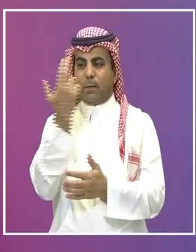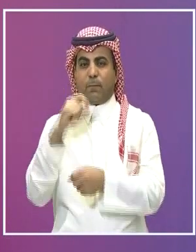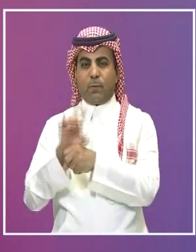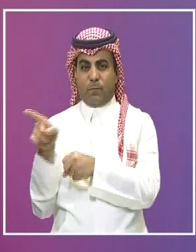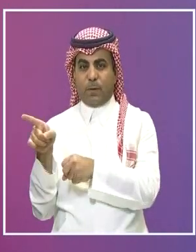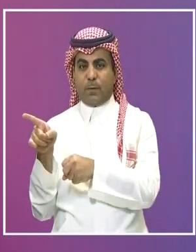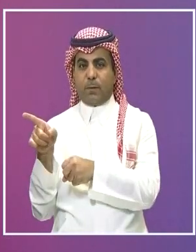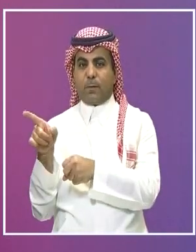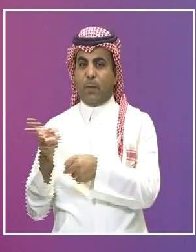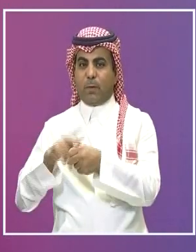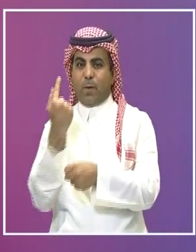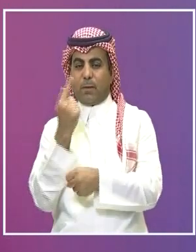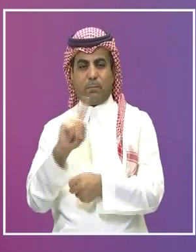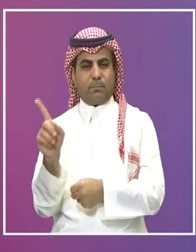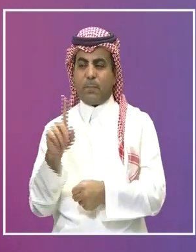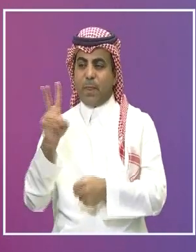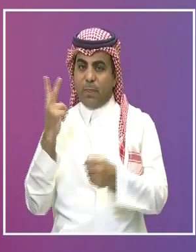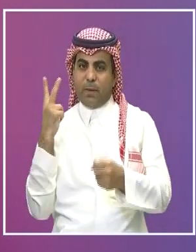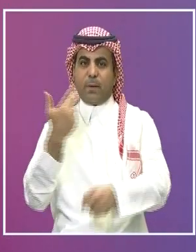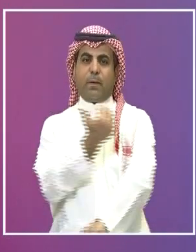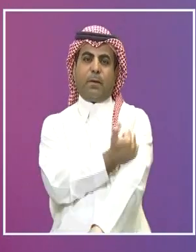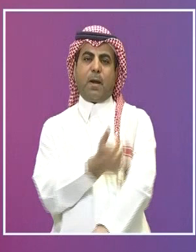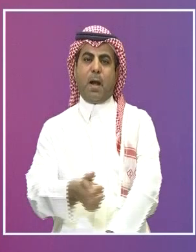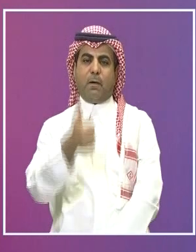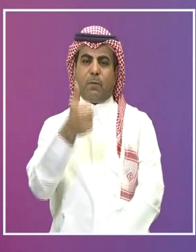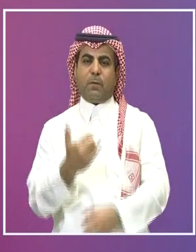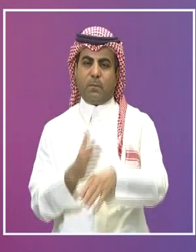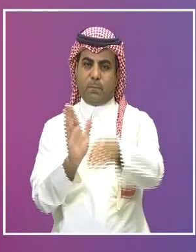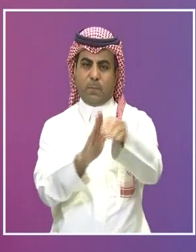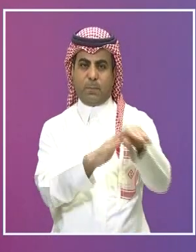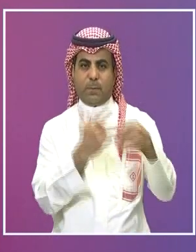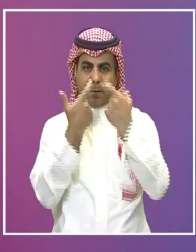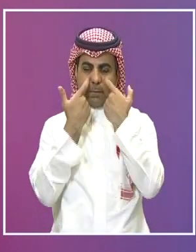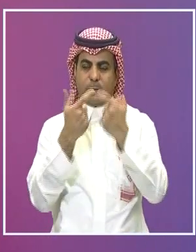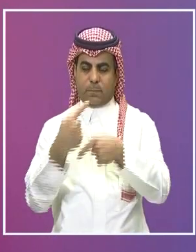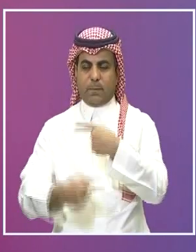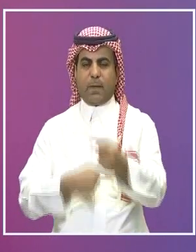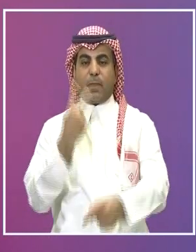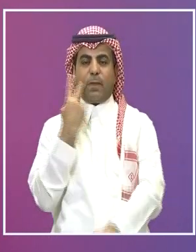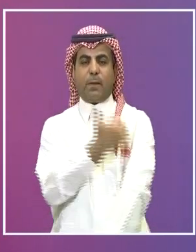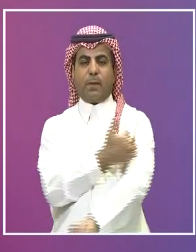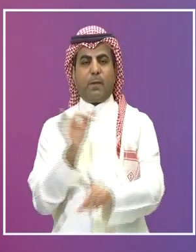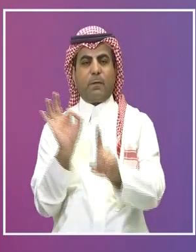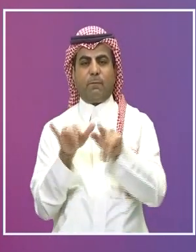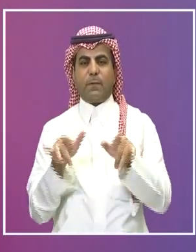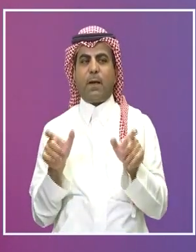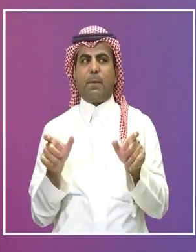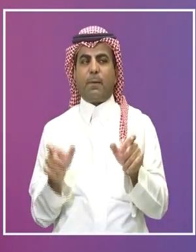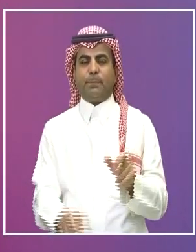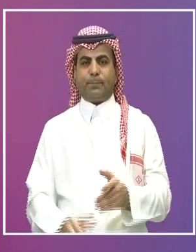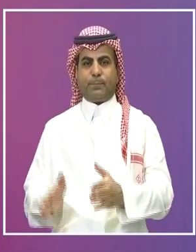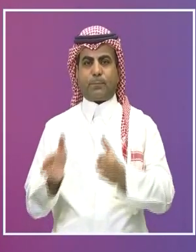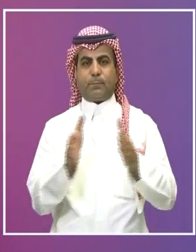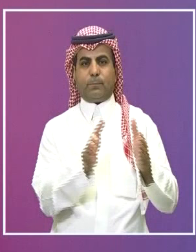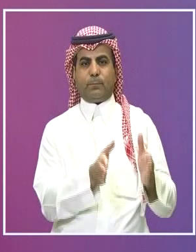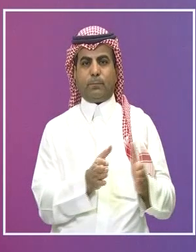للحضور إلى المدرسة. وبشكل عام هذه توصية للجميع أن يبادروا للجرعتين لأن فيها الأمان والسلامة لهم.